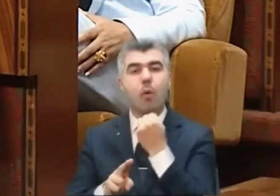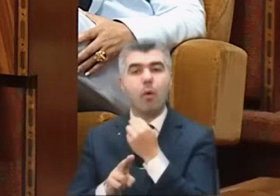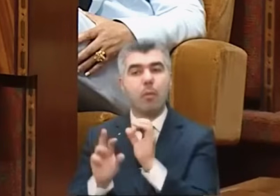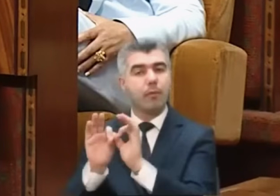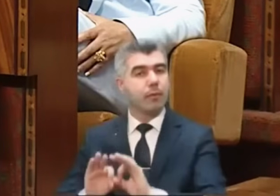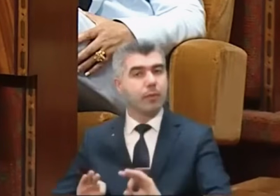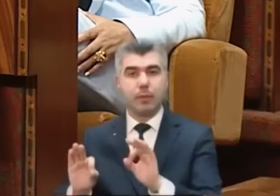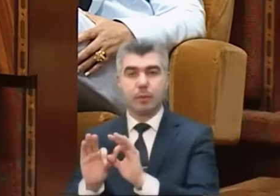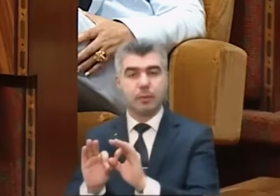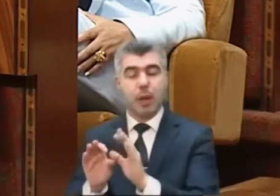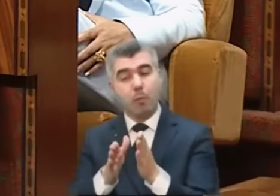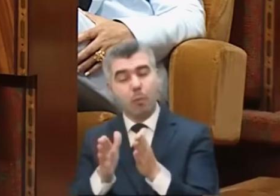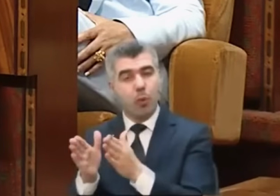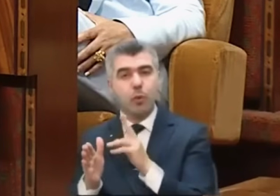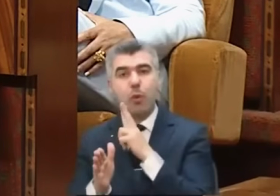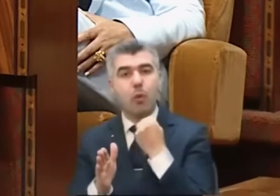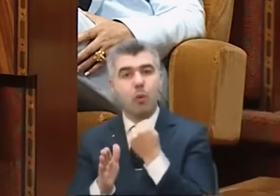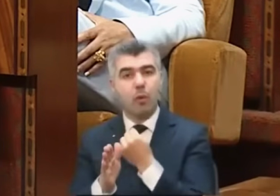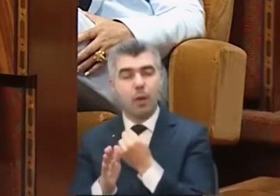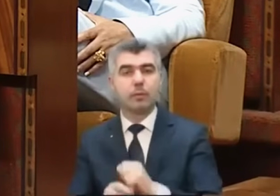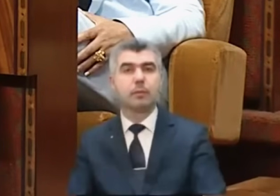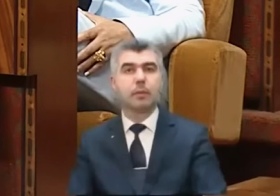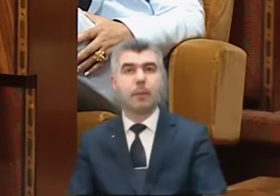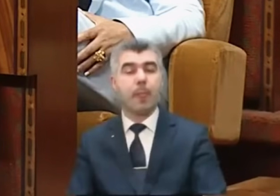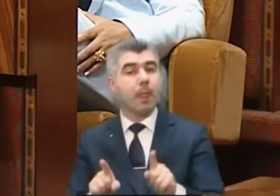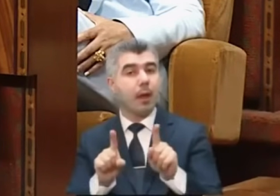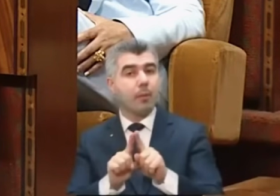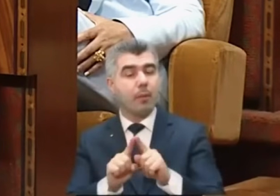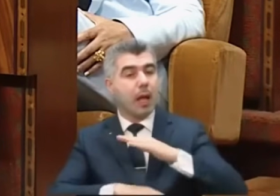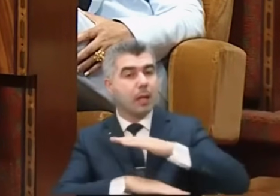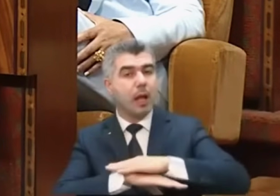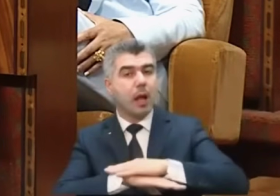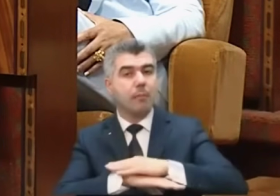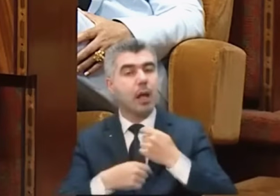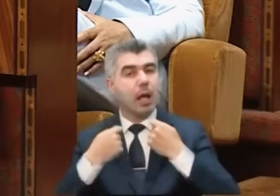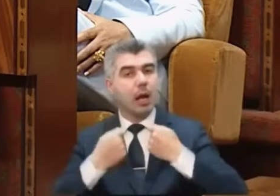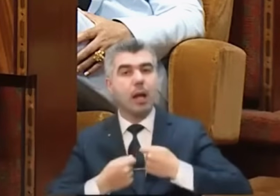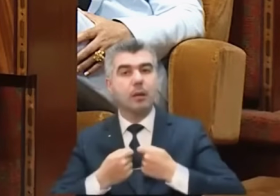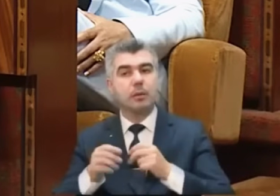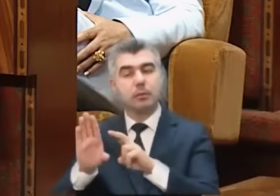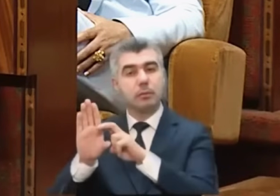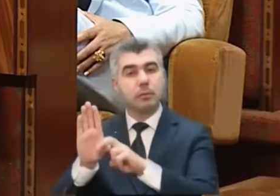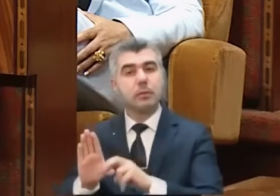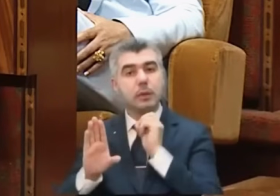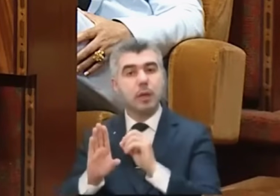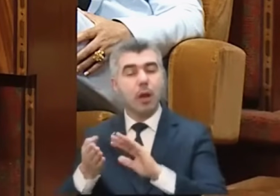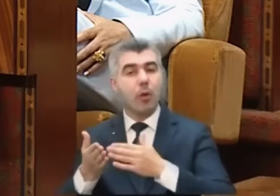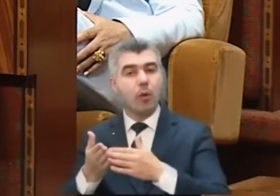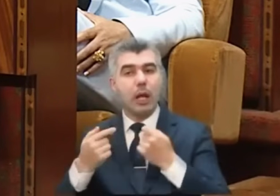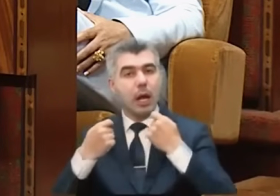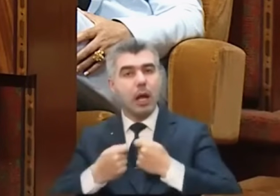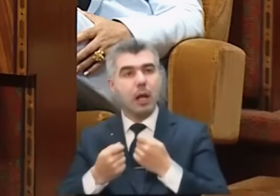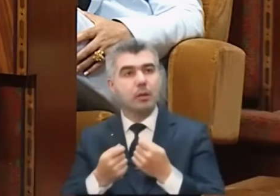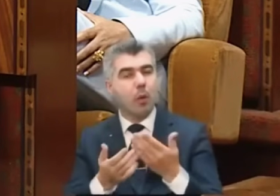دائما. وكنا دائما كنعطيو الاحترام اللازم للساده الرؤساء نهار تيكونوا في المنصه، وتنعتبرهم دائما رؤساء